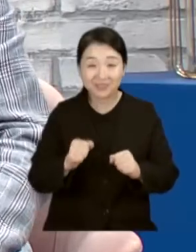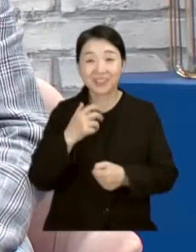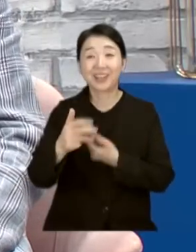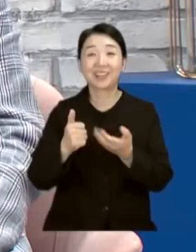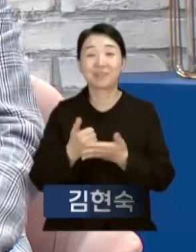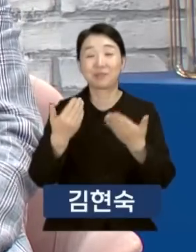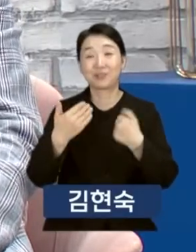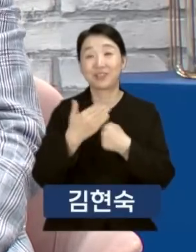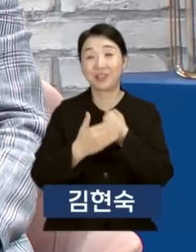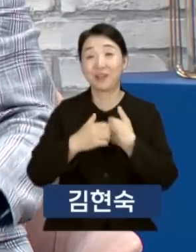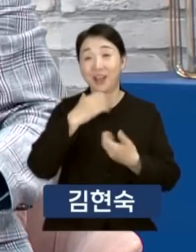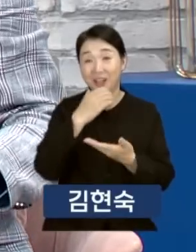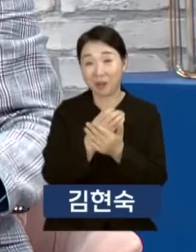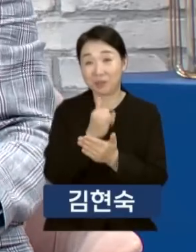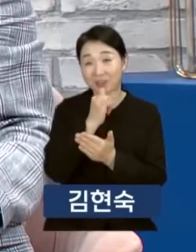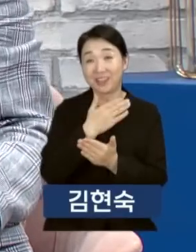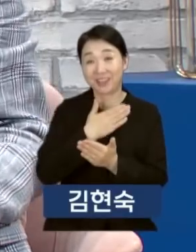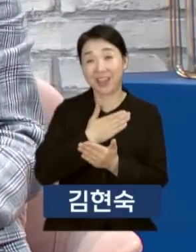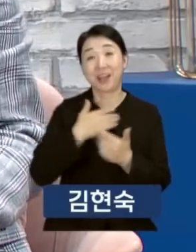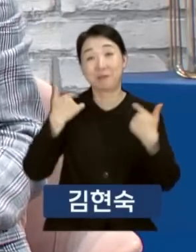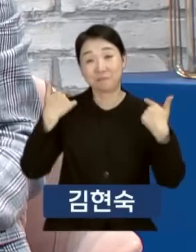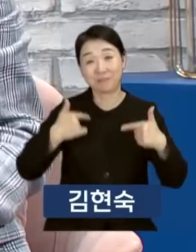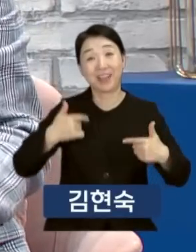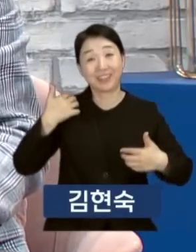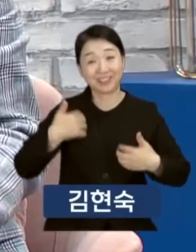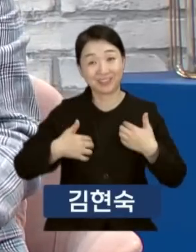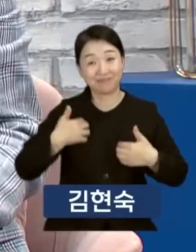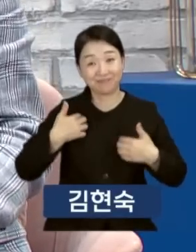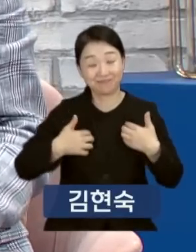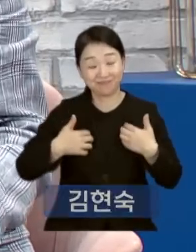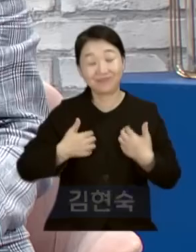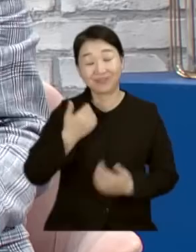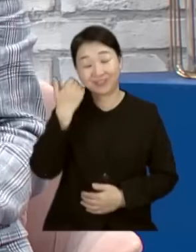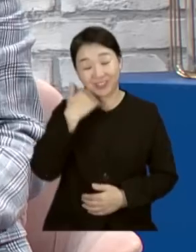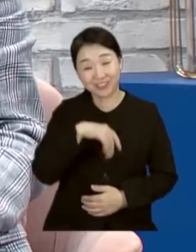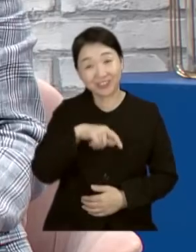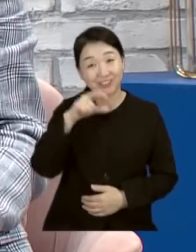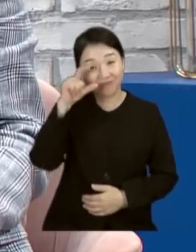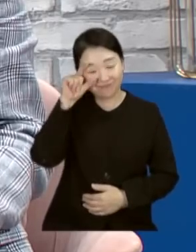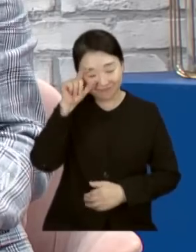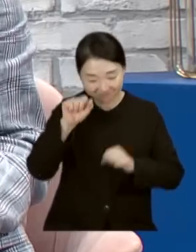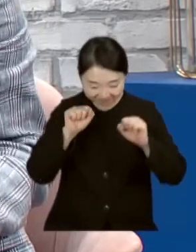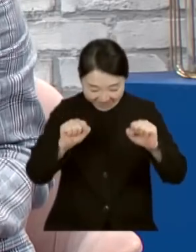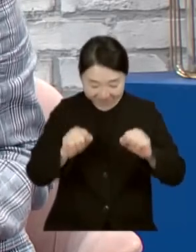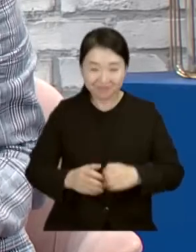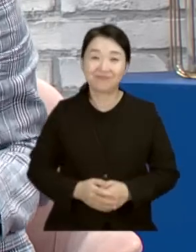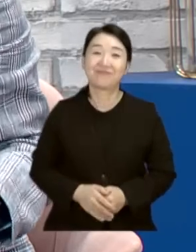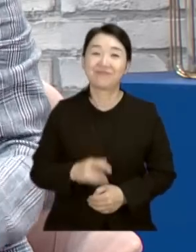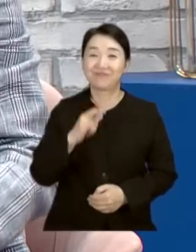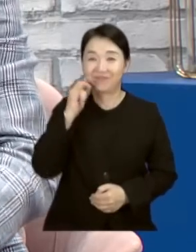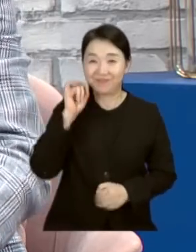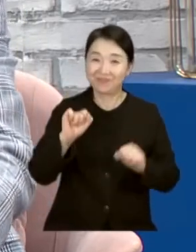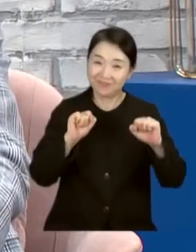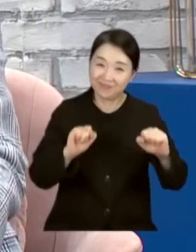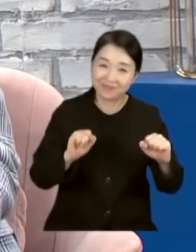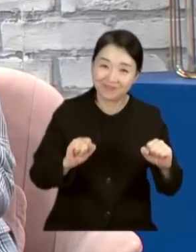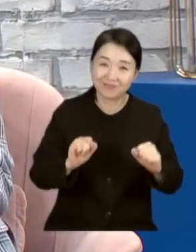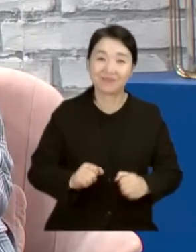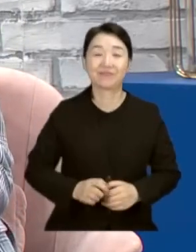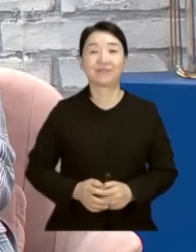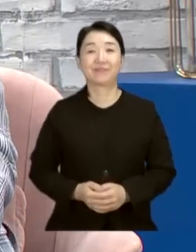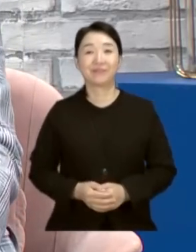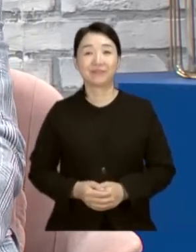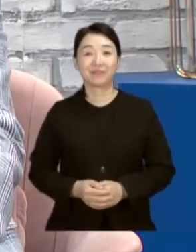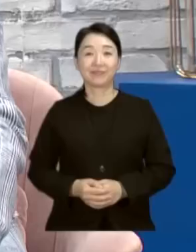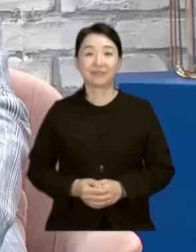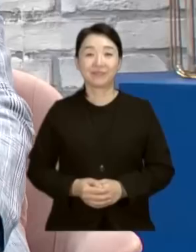안녕하십니까. 하나님이 주시는 은혜와 감동이 있는 CTS 내가 매일 기쁘게 시간입니다. 저는 최선규입니다. 반갑습니다. 안녕하세요. 김지선입니다. 안녕하세요. 안녕하세요.